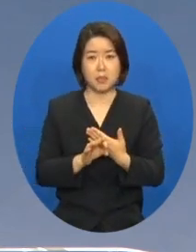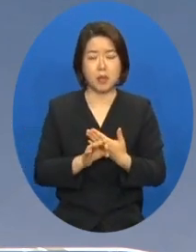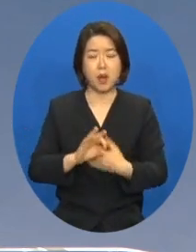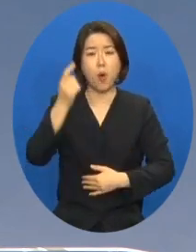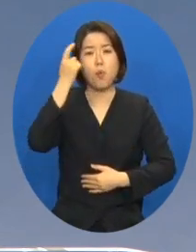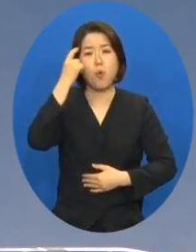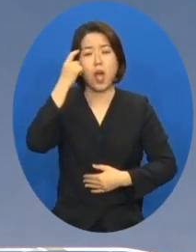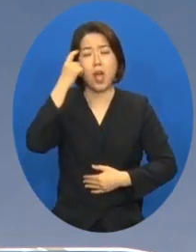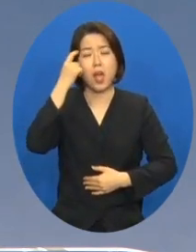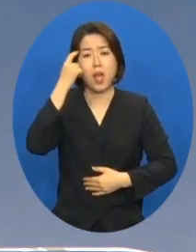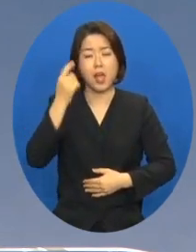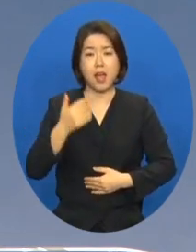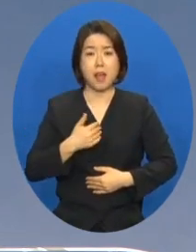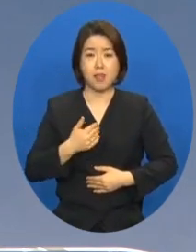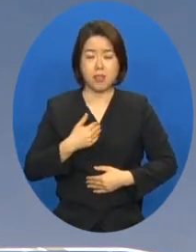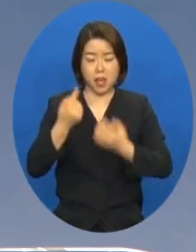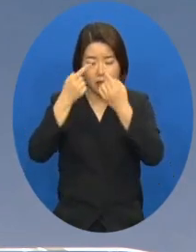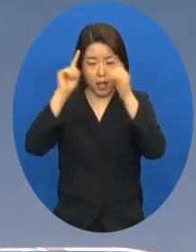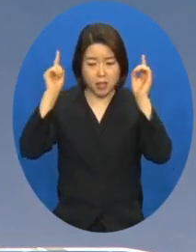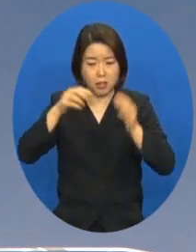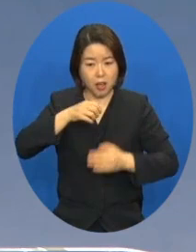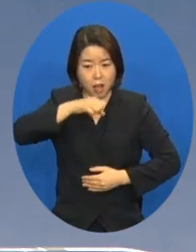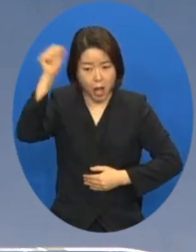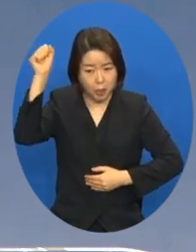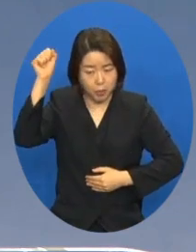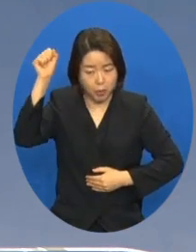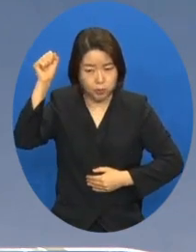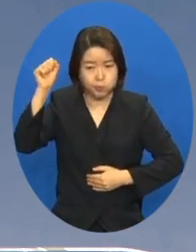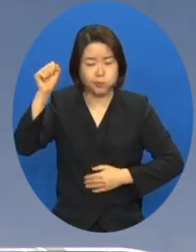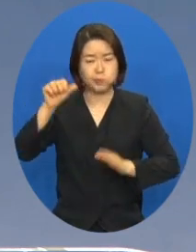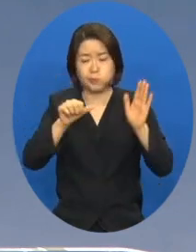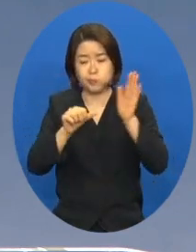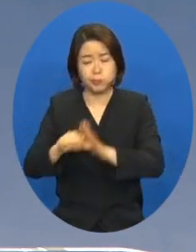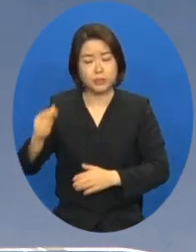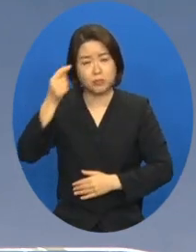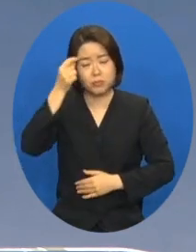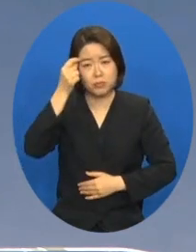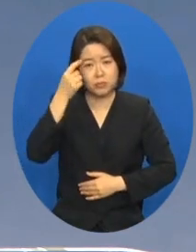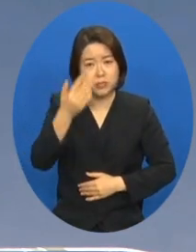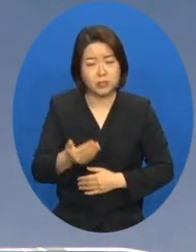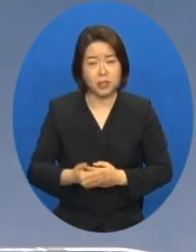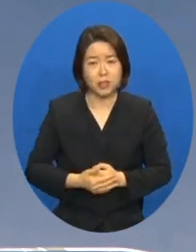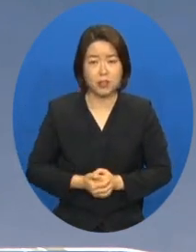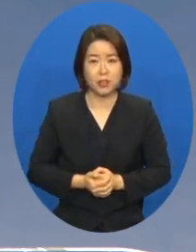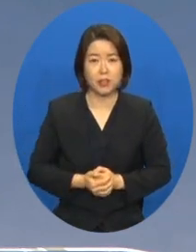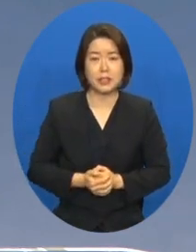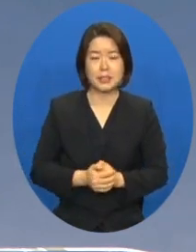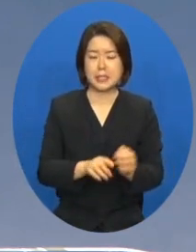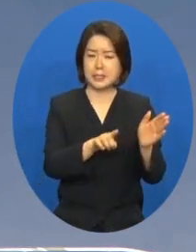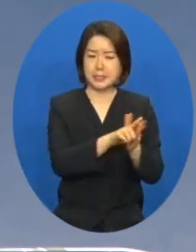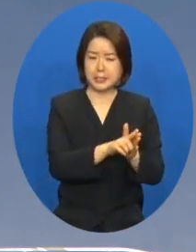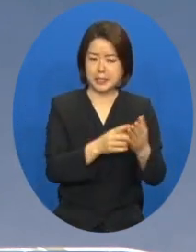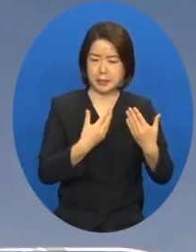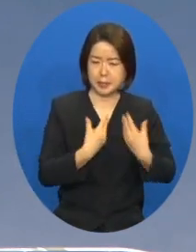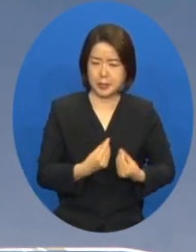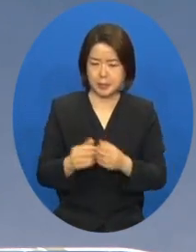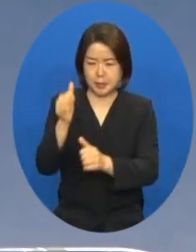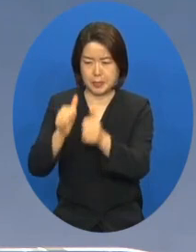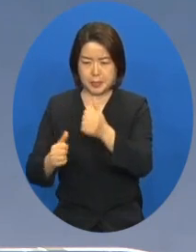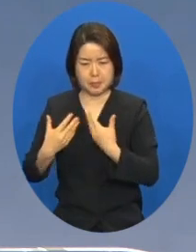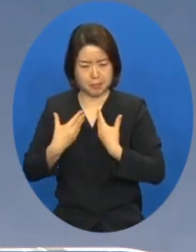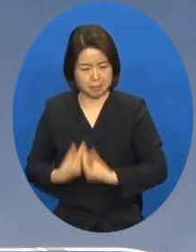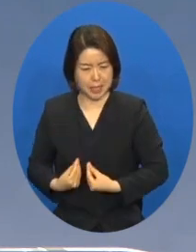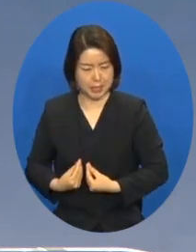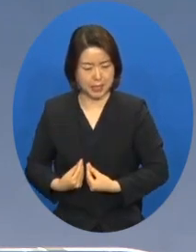왜 내가 대학에 합격하도록 해주지 않으시나. 그래서 신앙의 좌절과 시험에 빠져